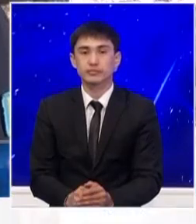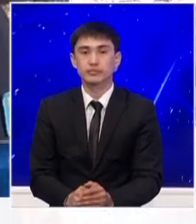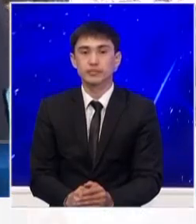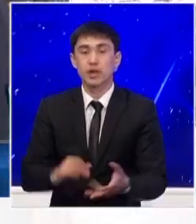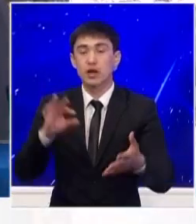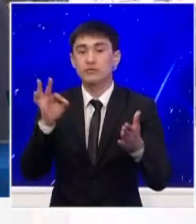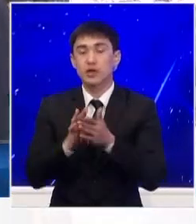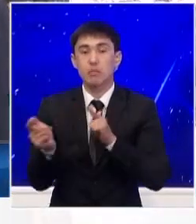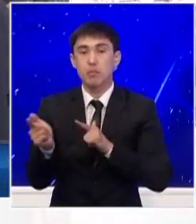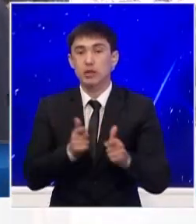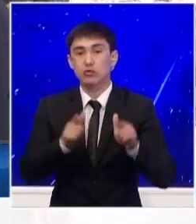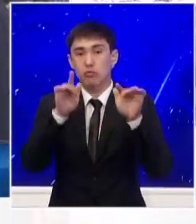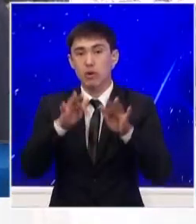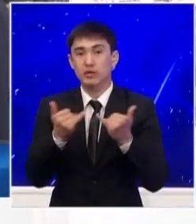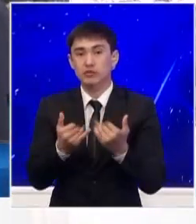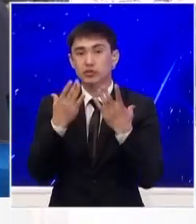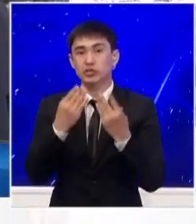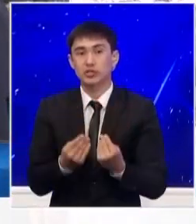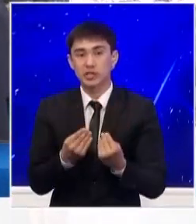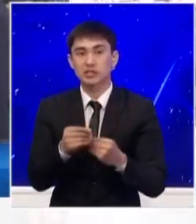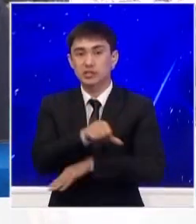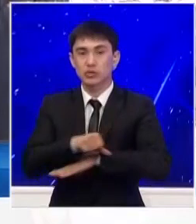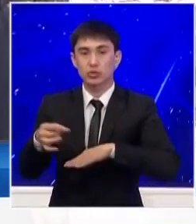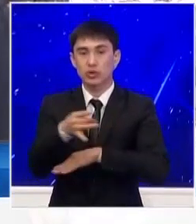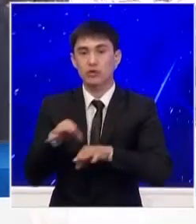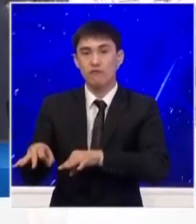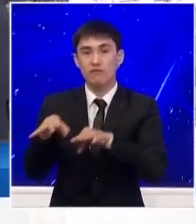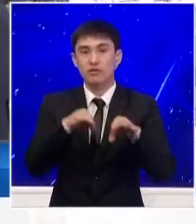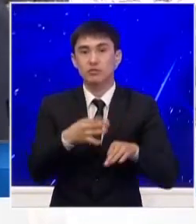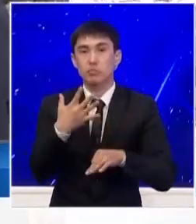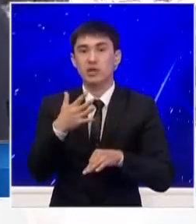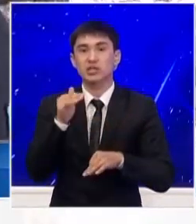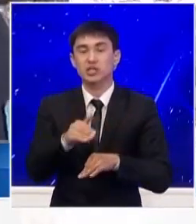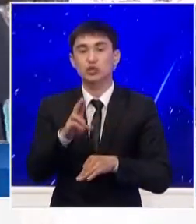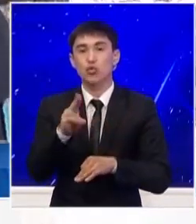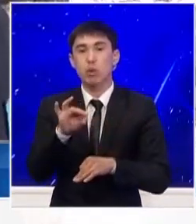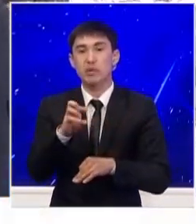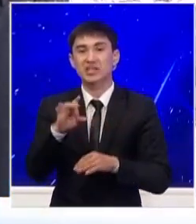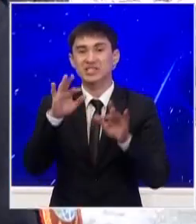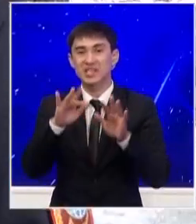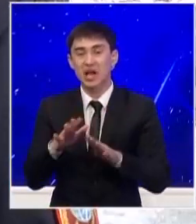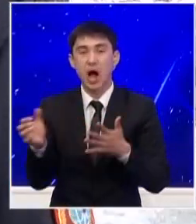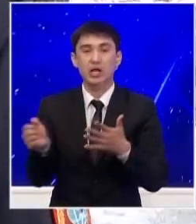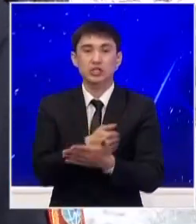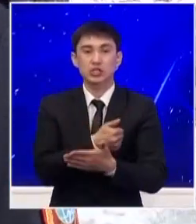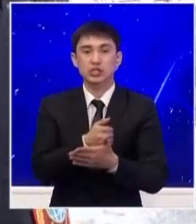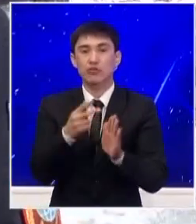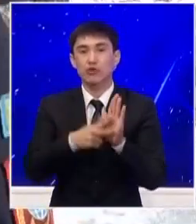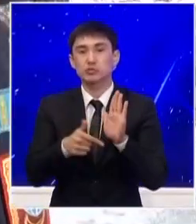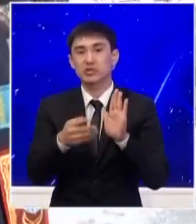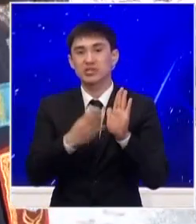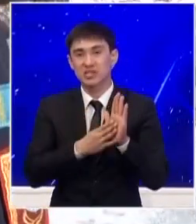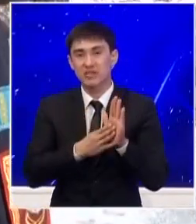В целях подготовки к паводкам на сегодняшний день с территории района вывезено 5500 кубометров снега. Очищено 89